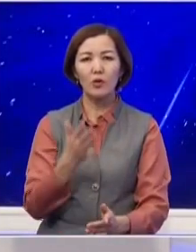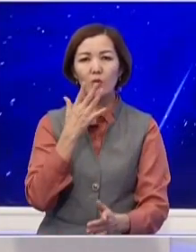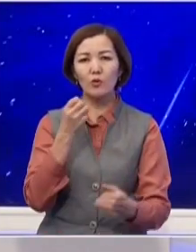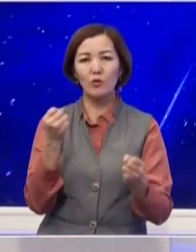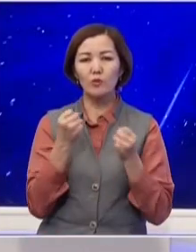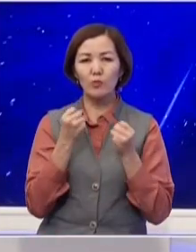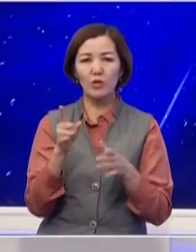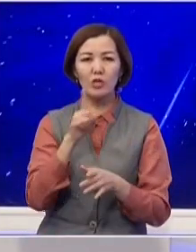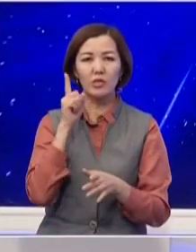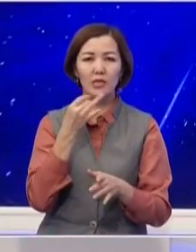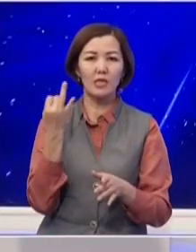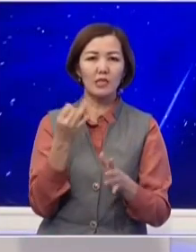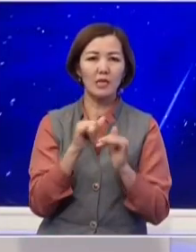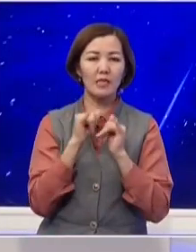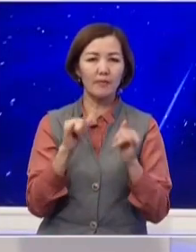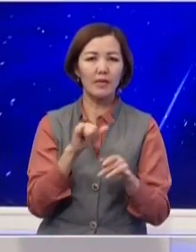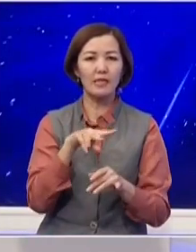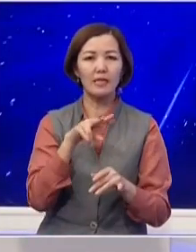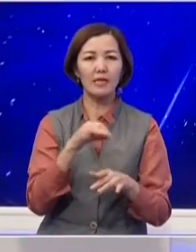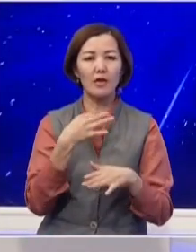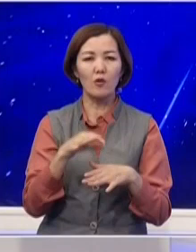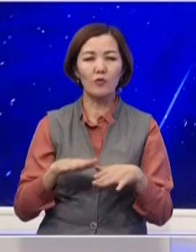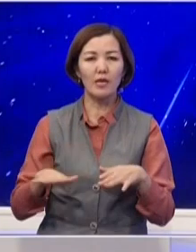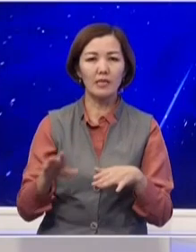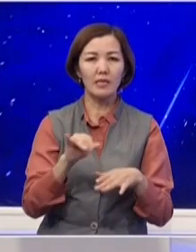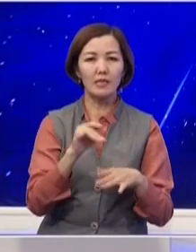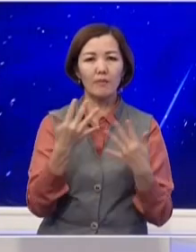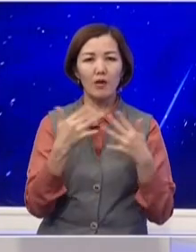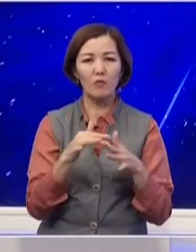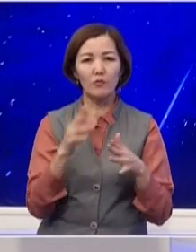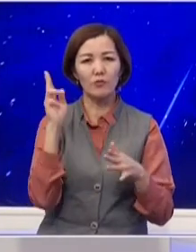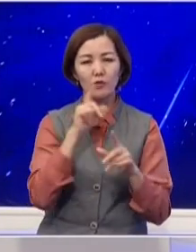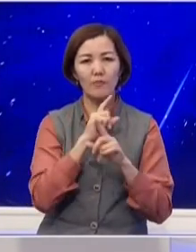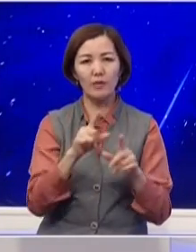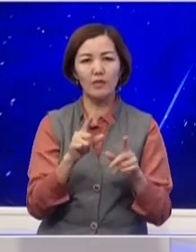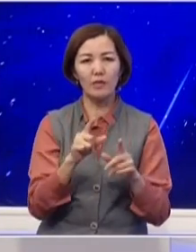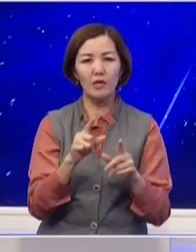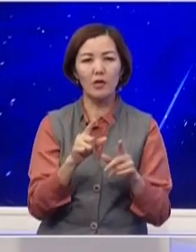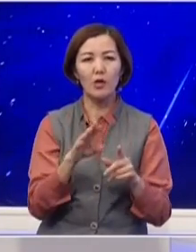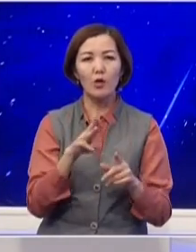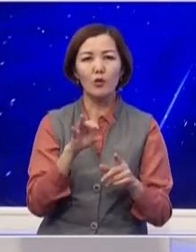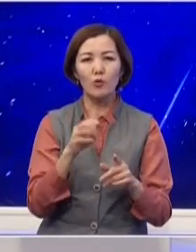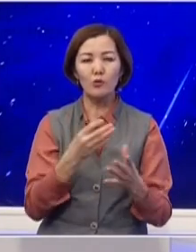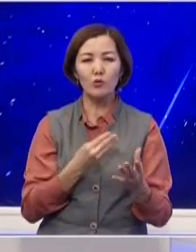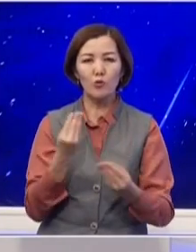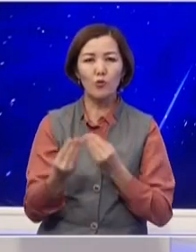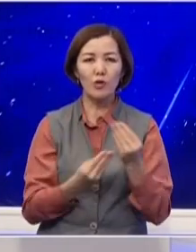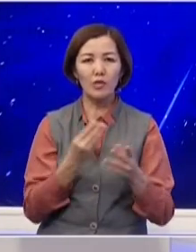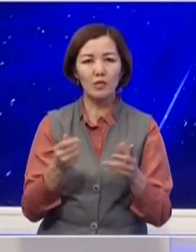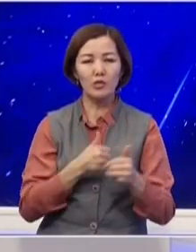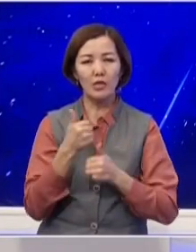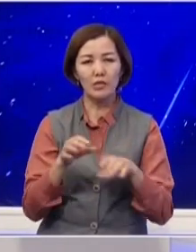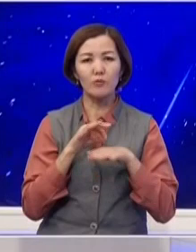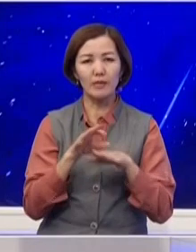Ұлттық спортқа жастардың қызығушылығы артып келе. Тәле ауданы ынтымақ ауылдық орта мектебінде тоғызқұмалақтан ауданның ашық біріншілігі